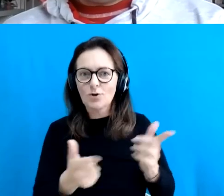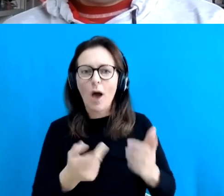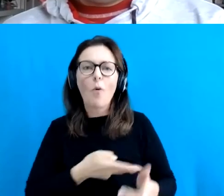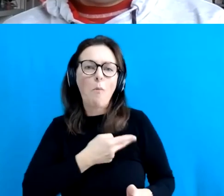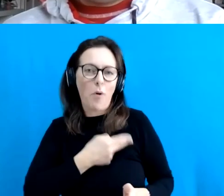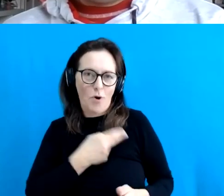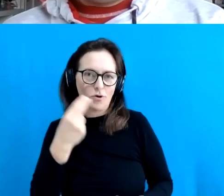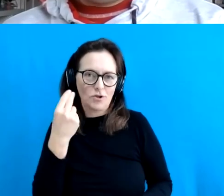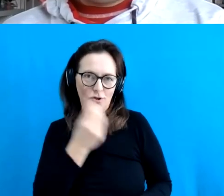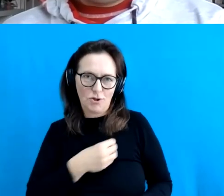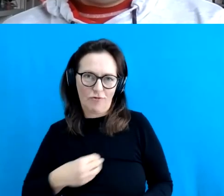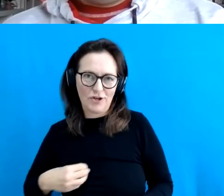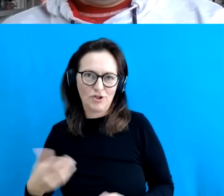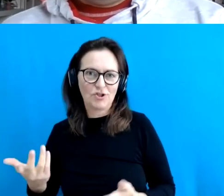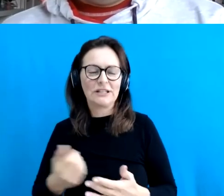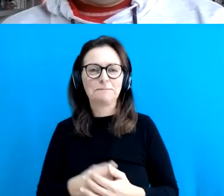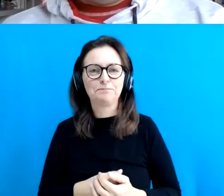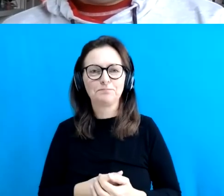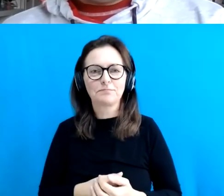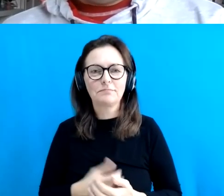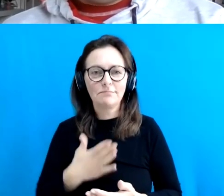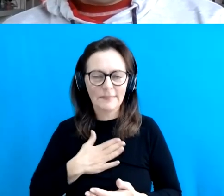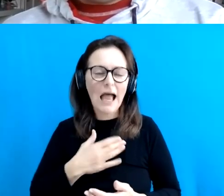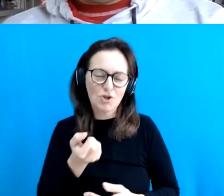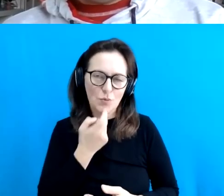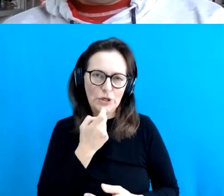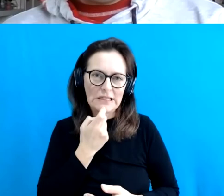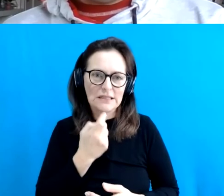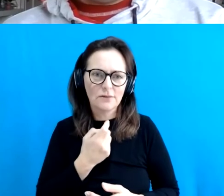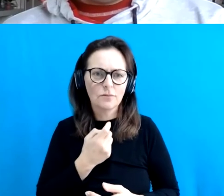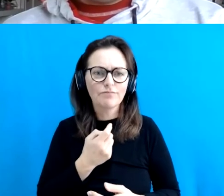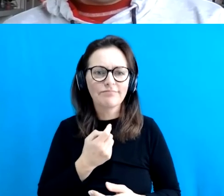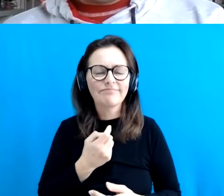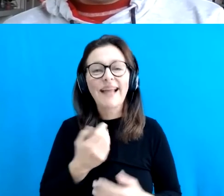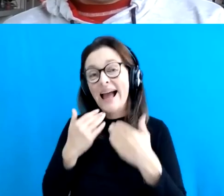Morda še kakšno besedo za konec. Ja, potem tudi hvala tebi